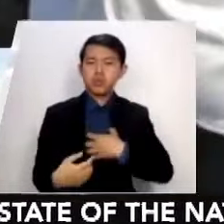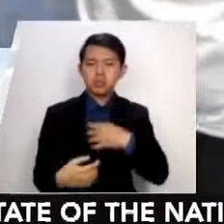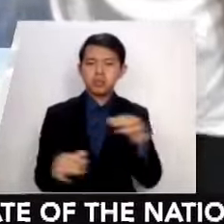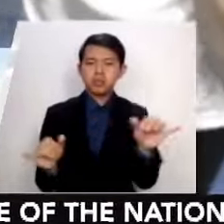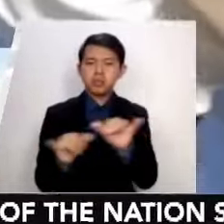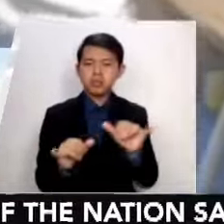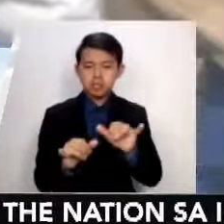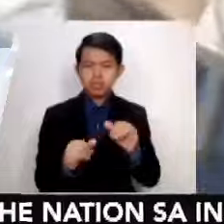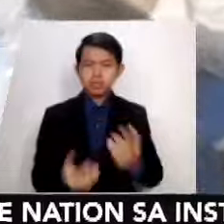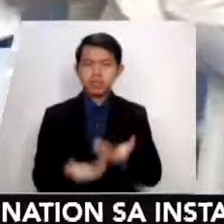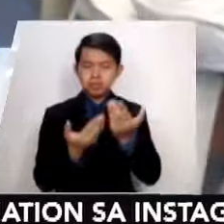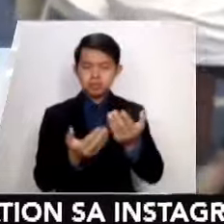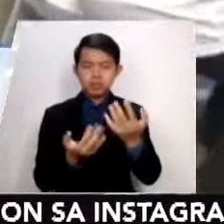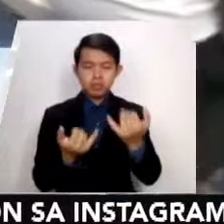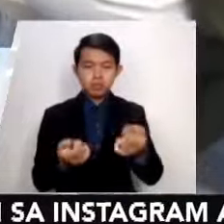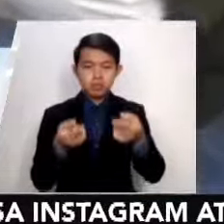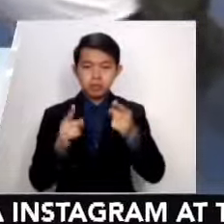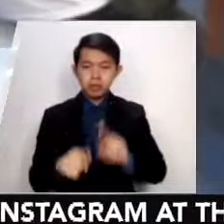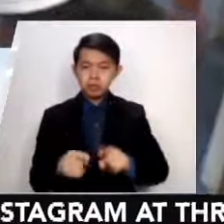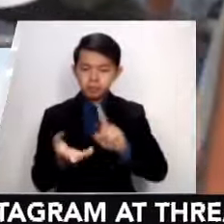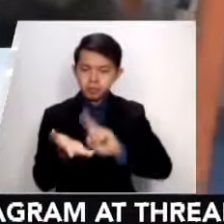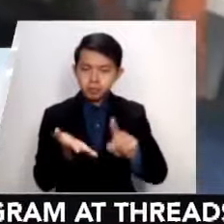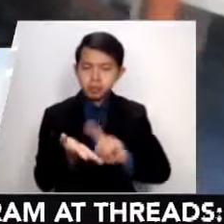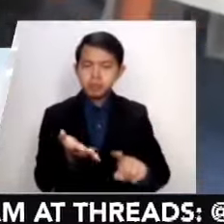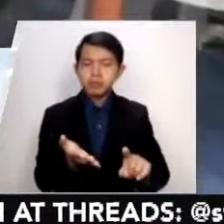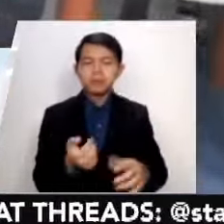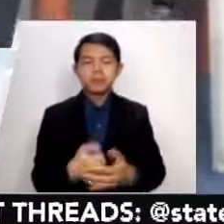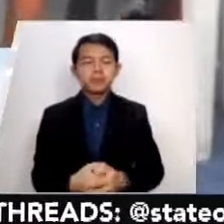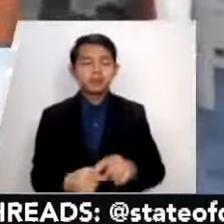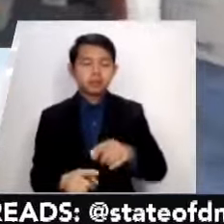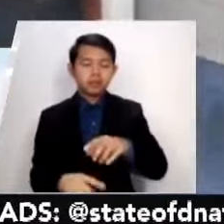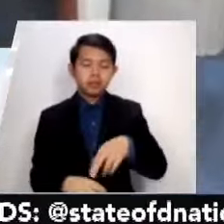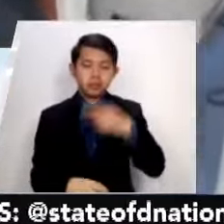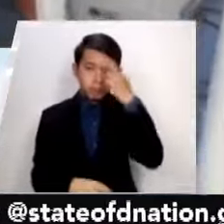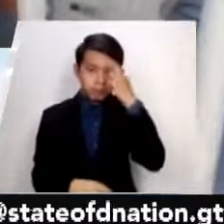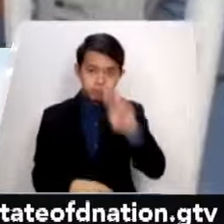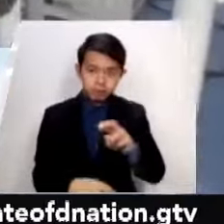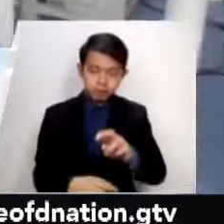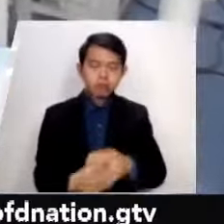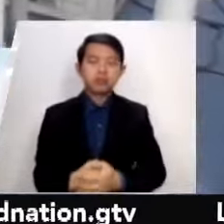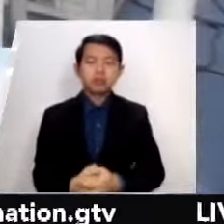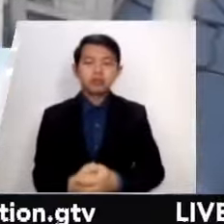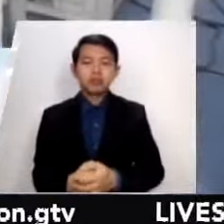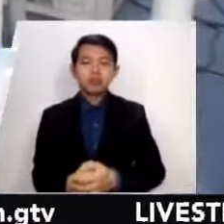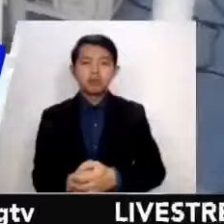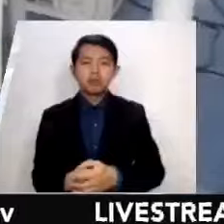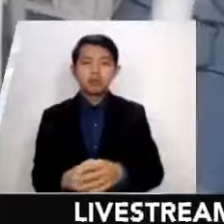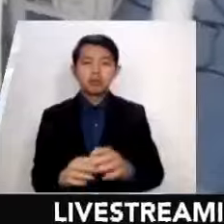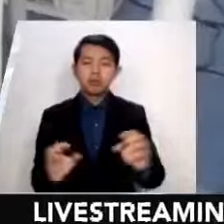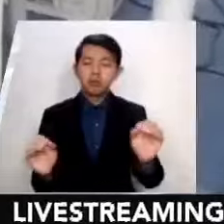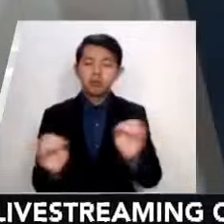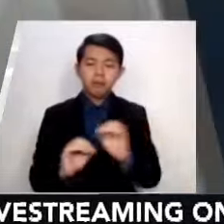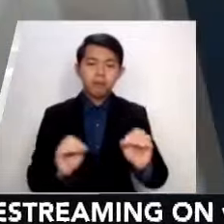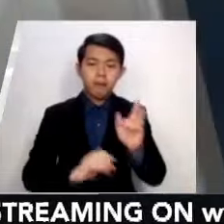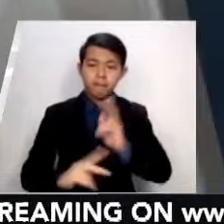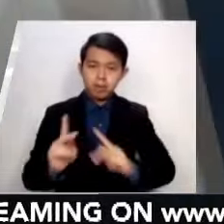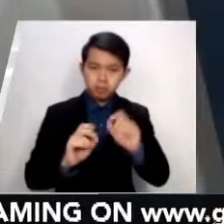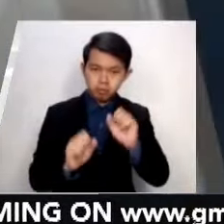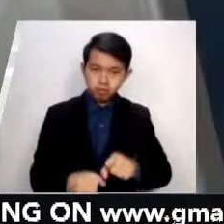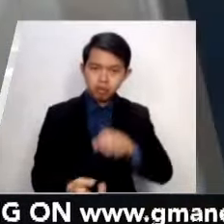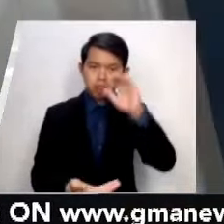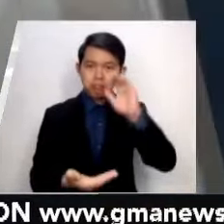ang insidente. Paalala nila, walang karapatan ang ibang tao na bawasan ang ayudang ibinibigay nila sa kanilang